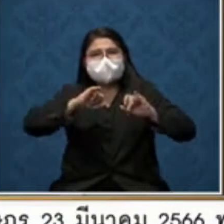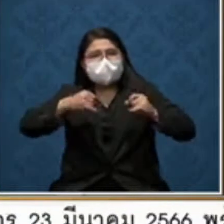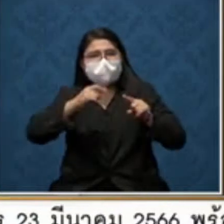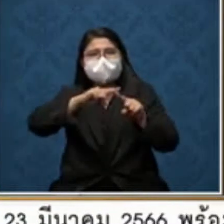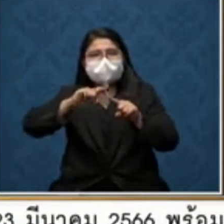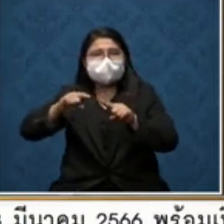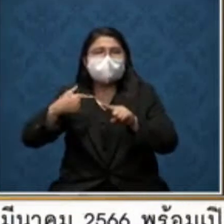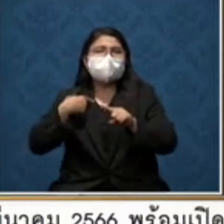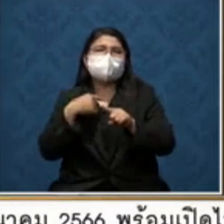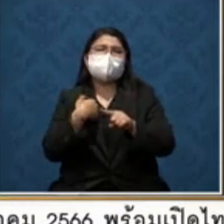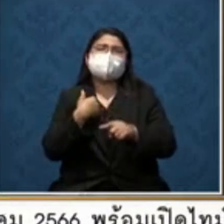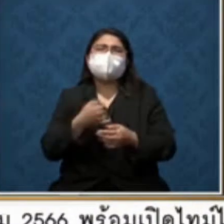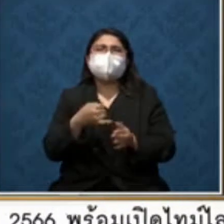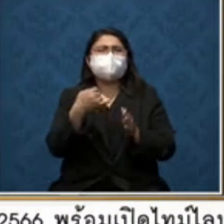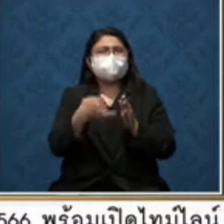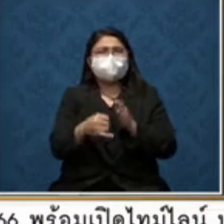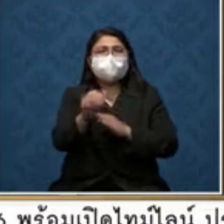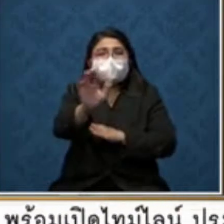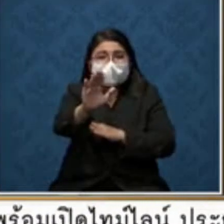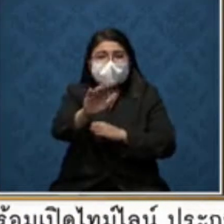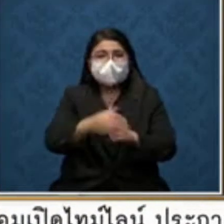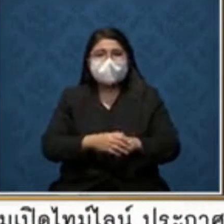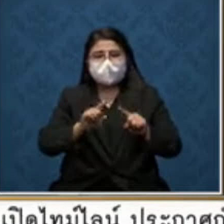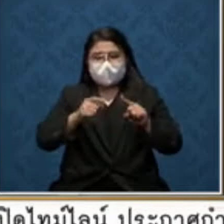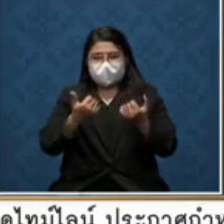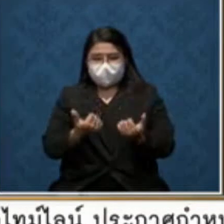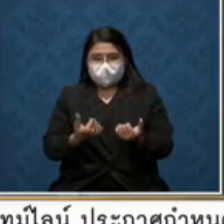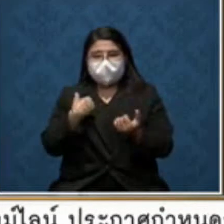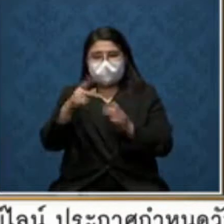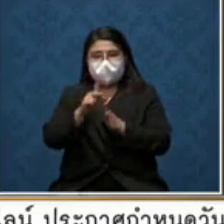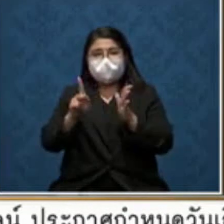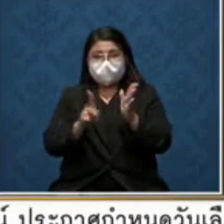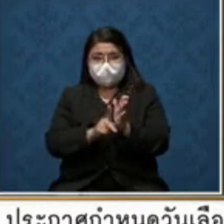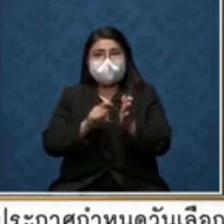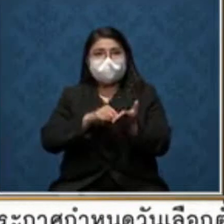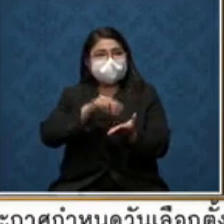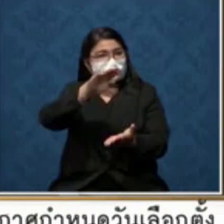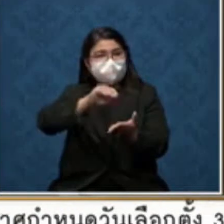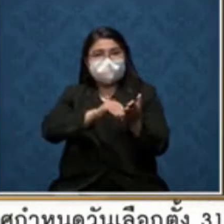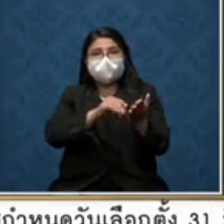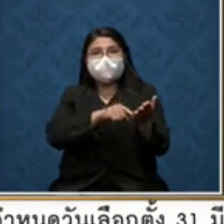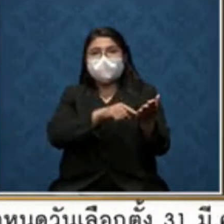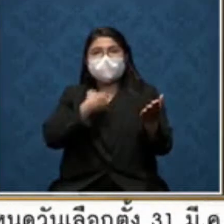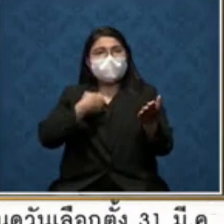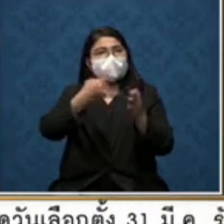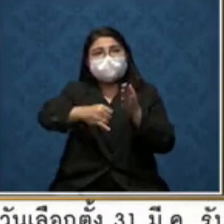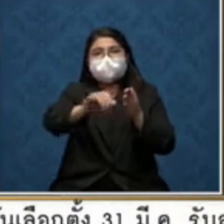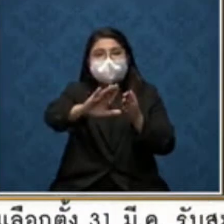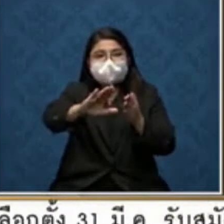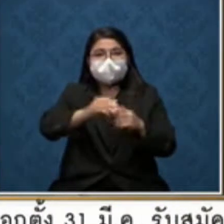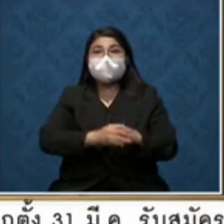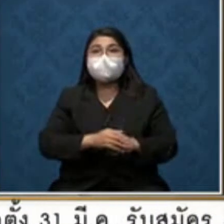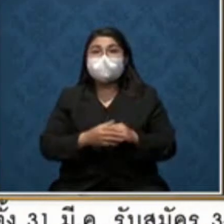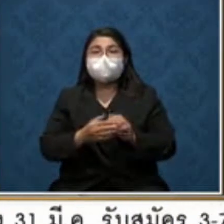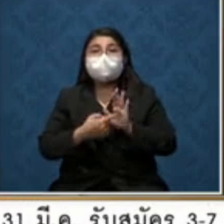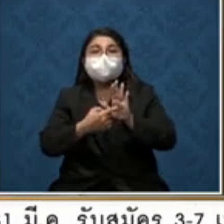ับ หลกการที่จะระบุเช่นนี้ในกฎหมายไม่ผิดเลยครับกรบกนนะครับ เว